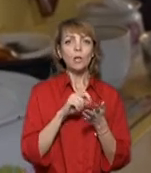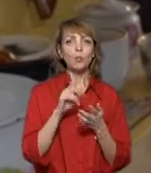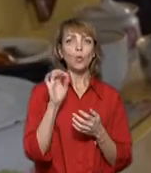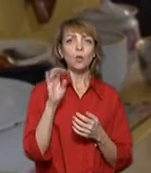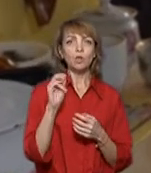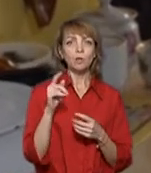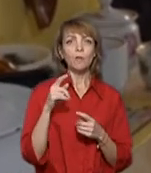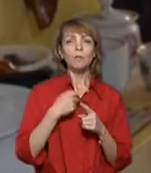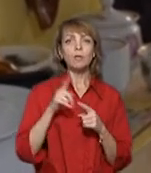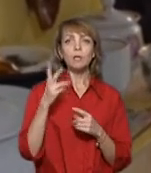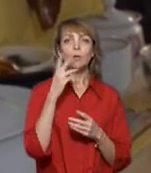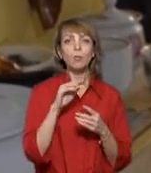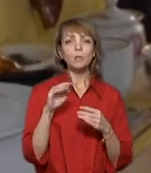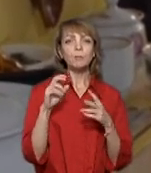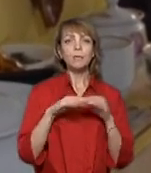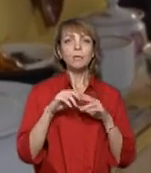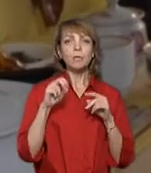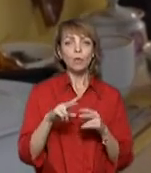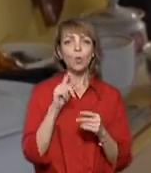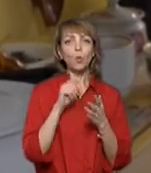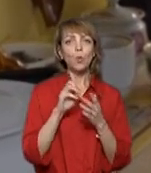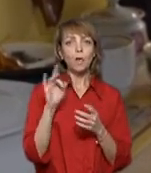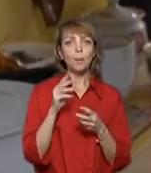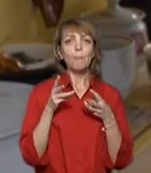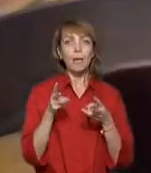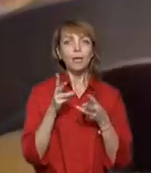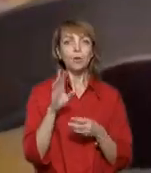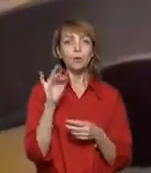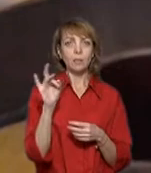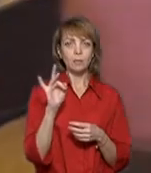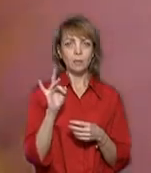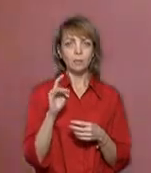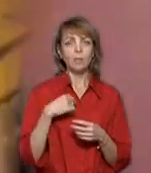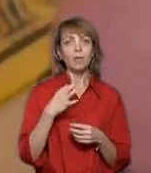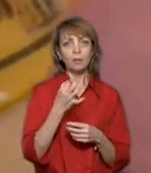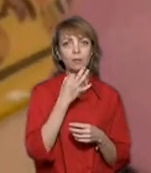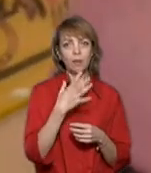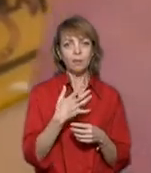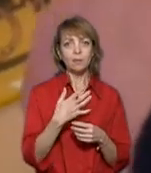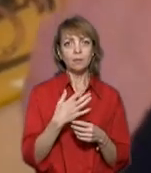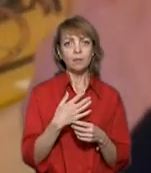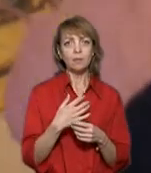Й опановує 3 спеціальності – кухаря, пекаря і кондитера. Мені подобається.